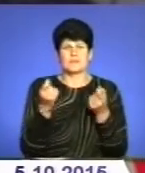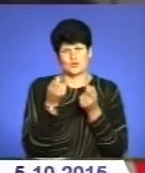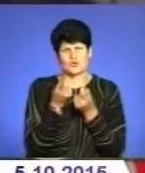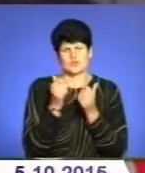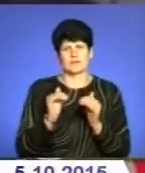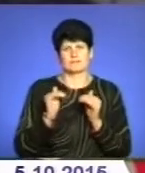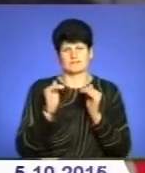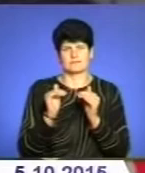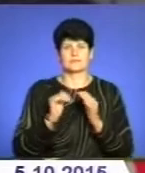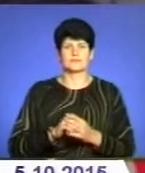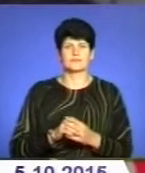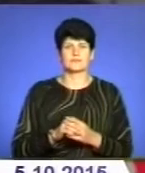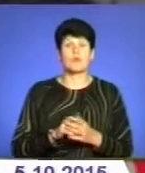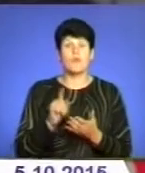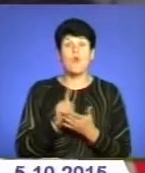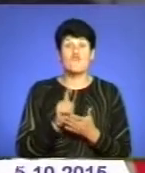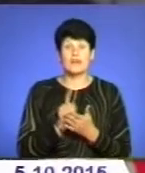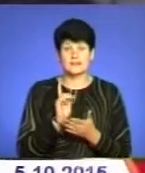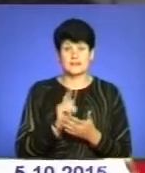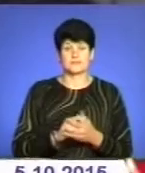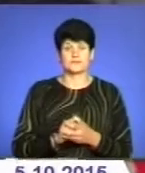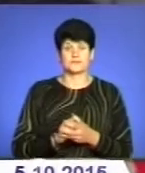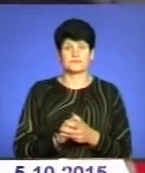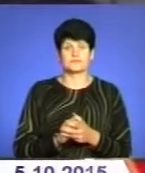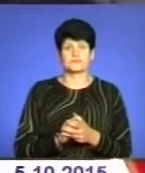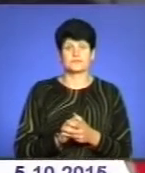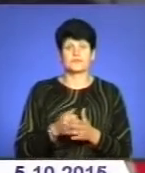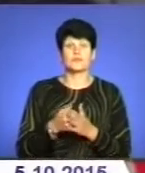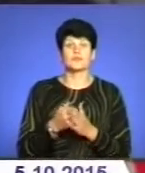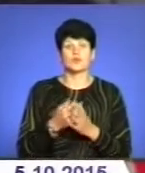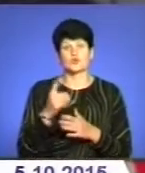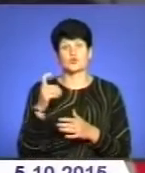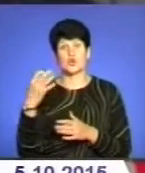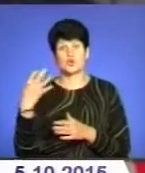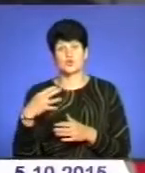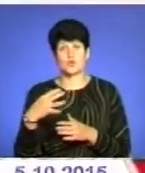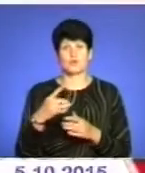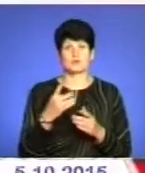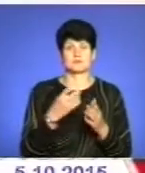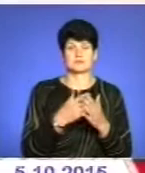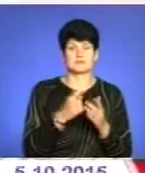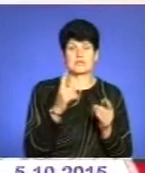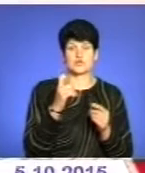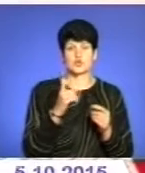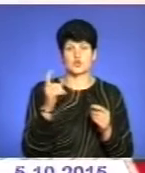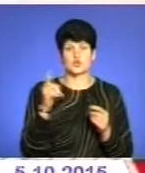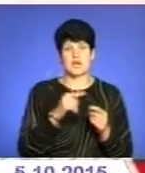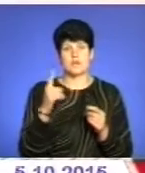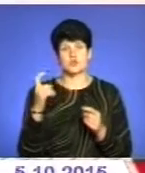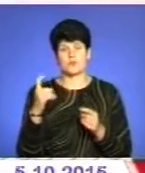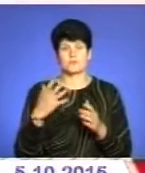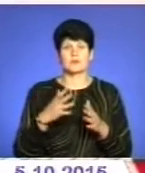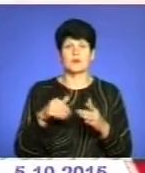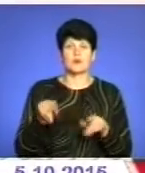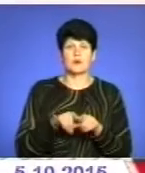піднятися. Повинен. Доки? До 140, на 100 десь так. Всесвітній день ходьби у Тернополі мав